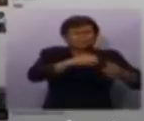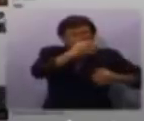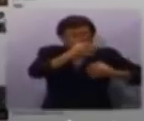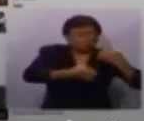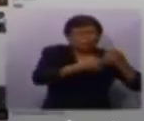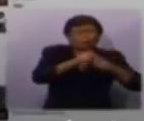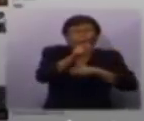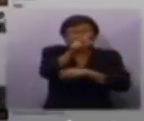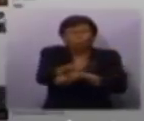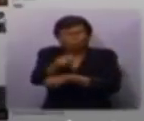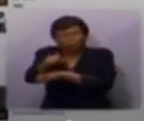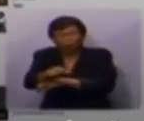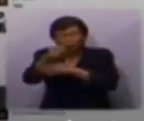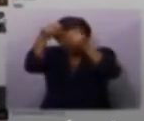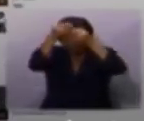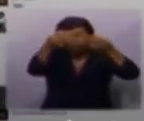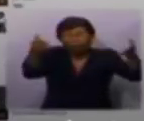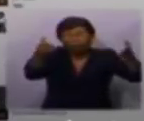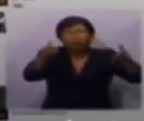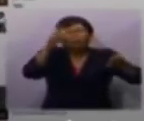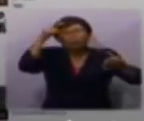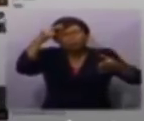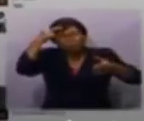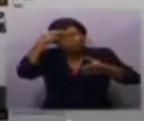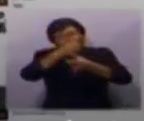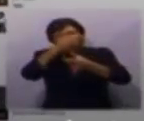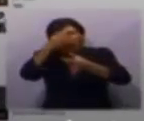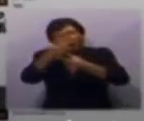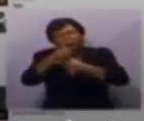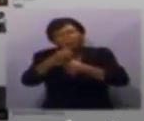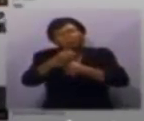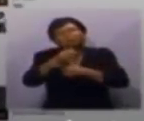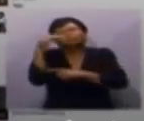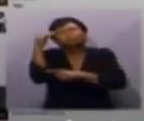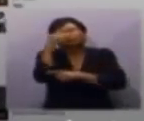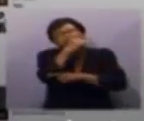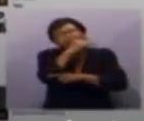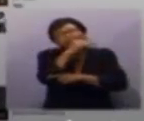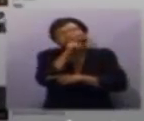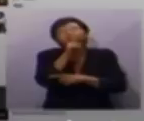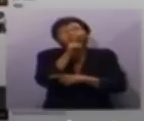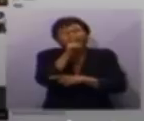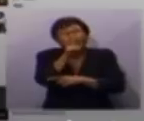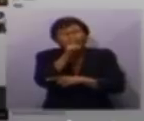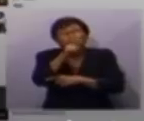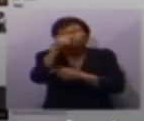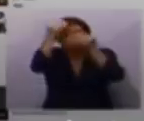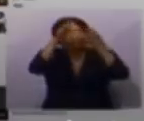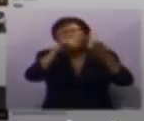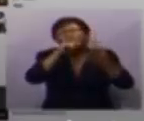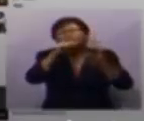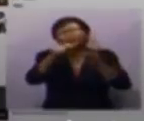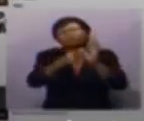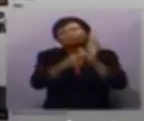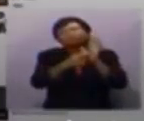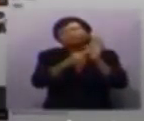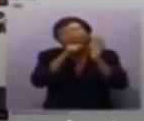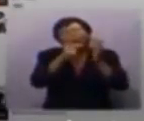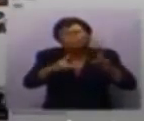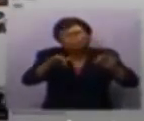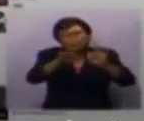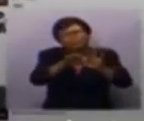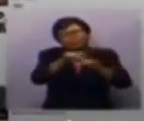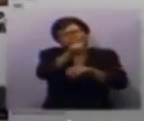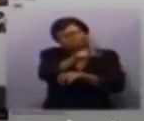pengguna dengan paparan maklumat sama ada fakta mahupun auta. Kesahihan maklumat tidak lagi menjadi indikator penting